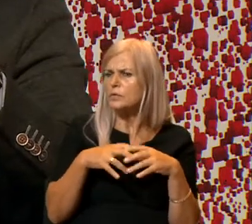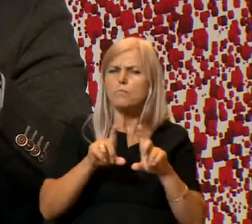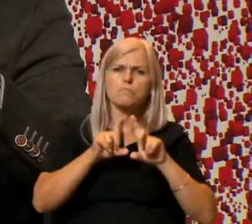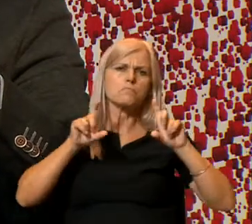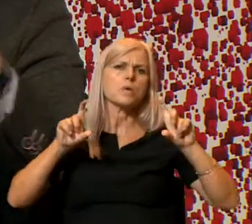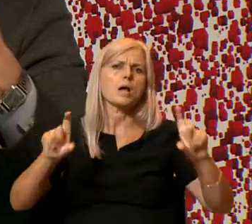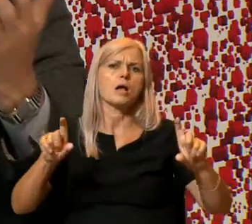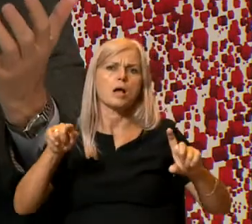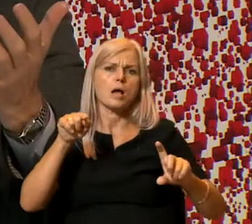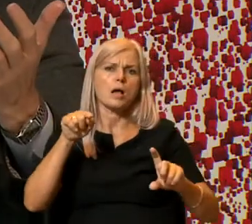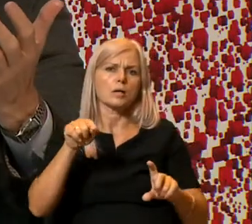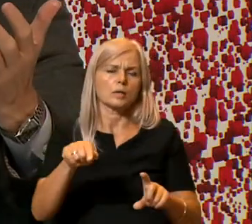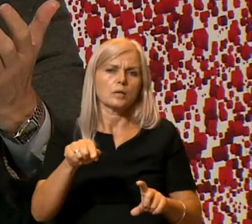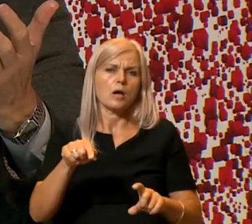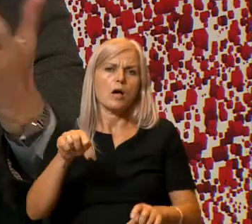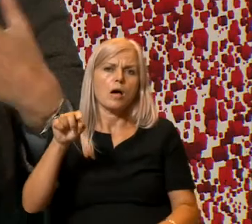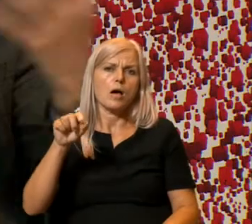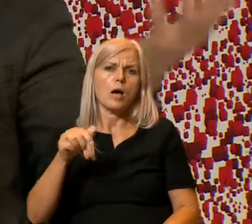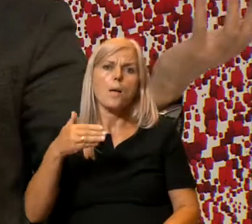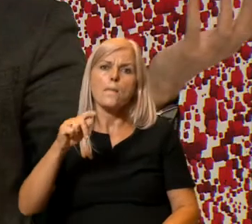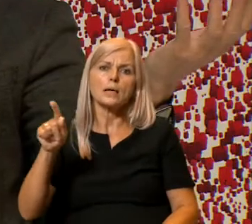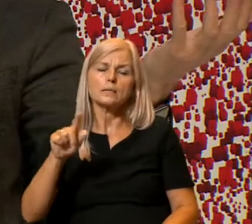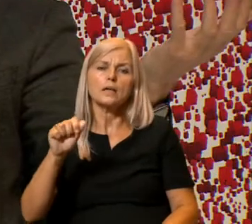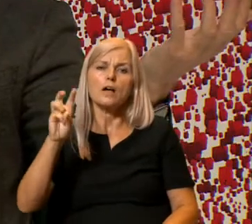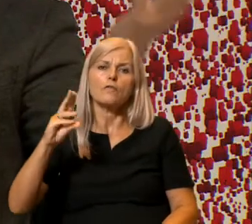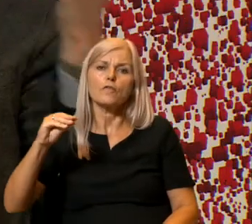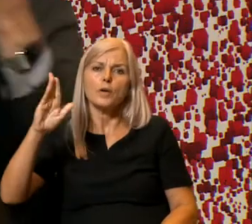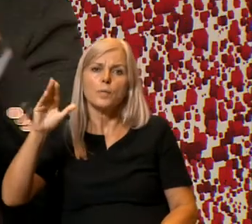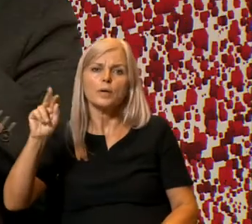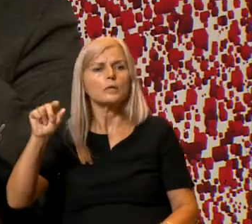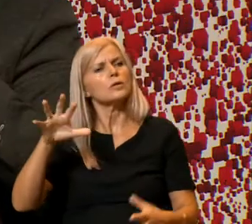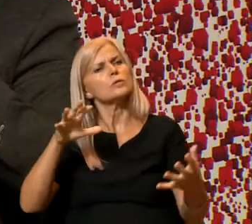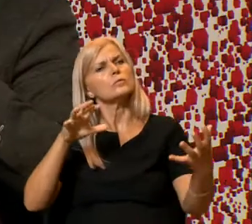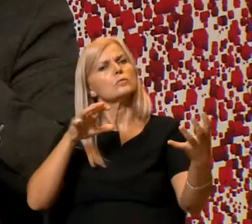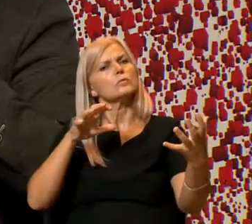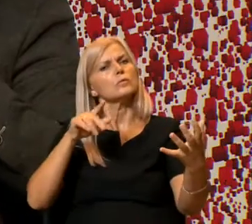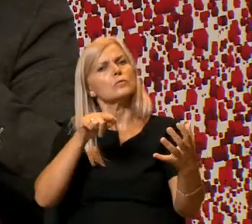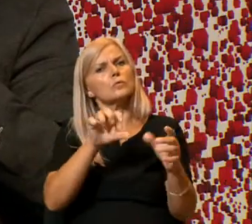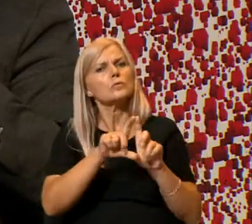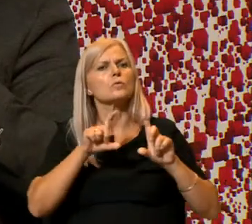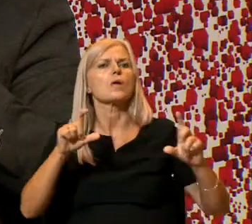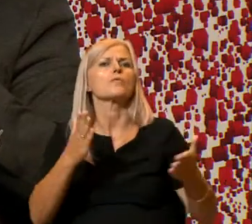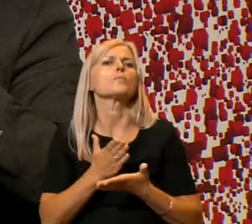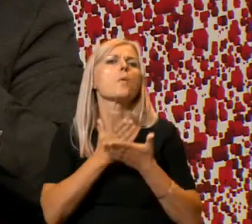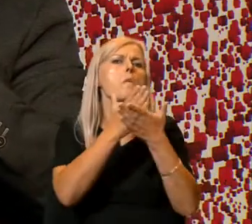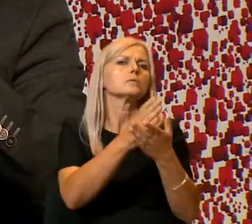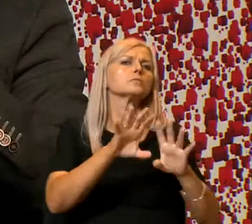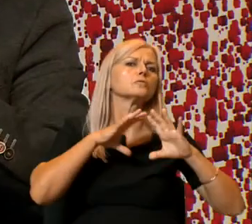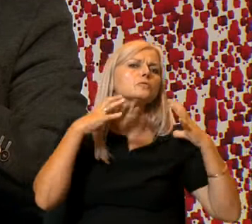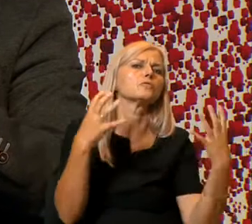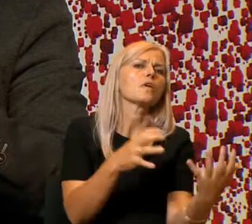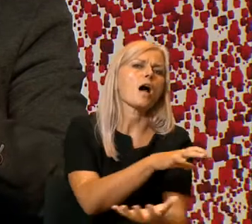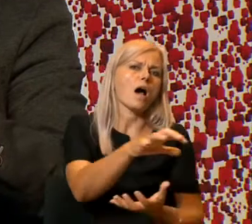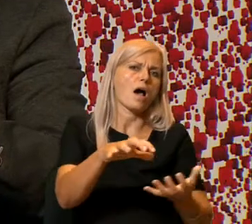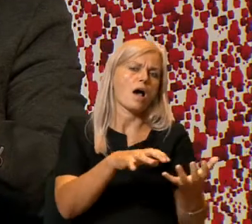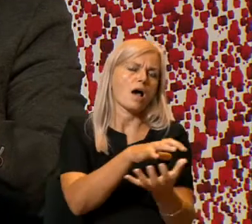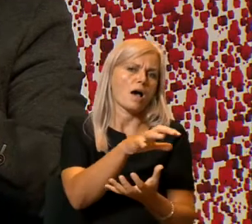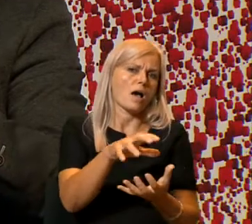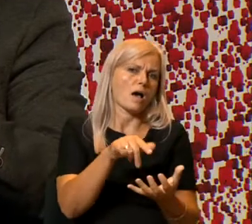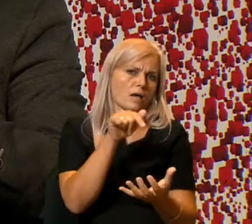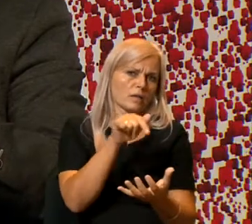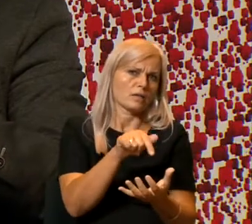Webera jest produktem świata przyspieszenia, czy też pewnym antidotum, przeciwwagą dla takiego świata. Powiem,